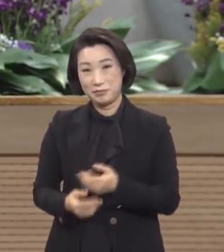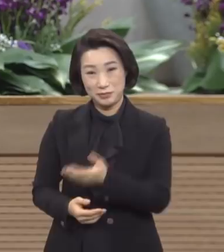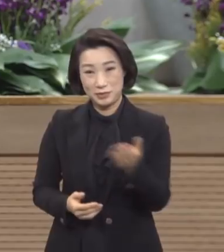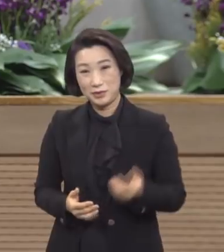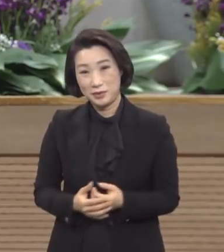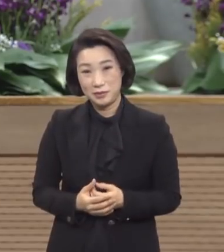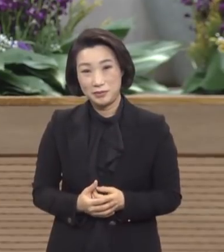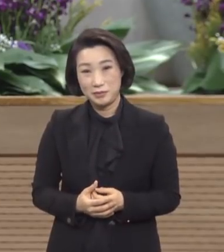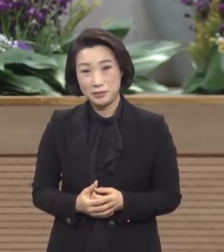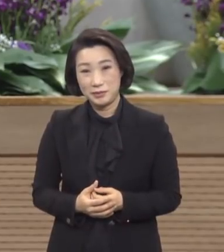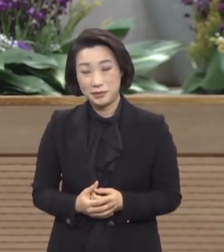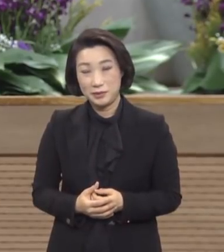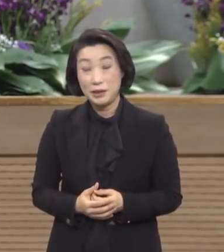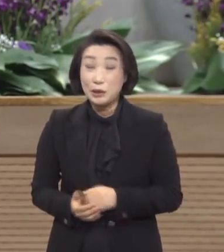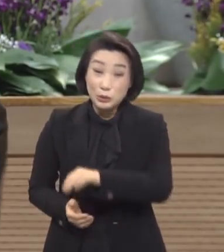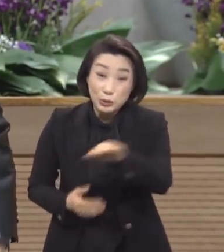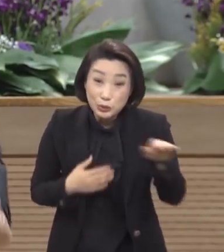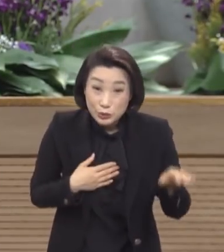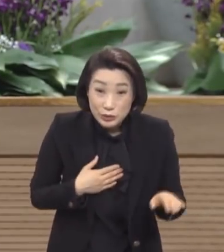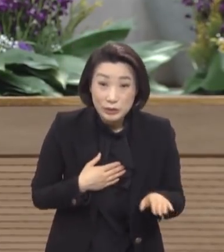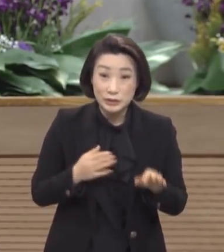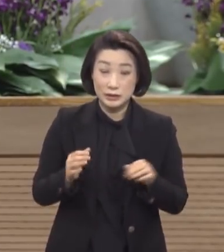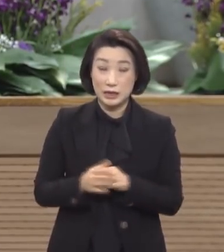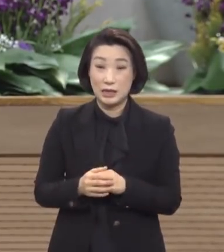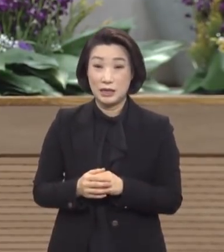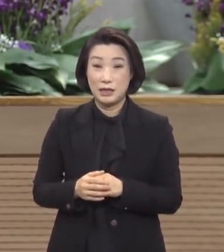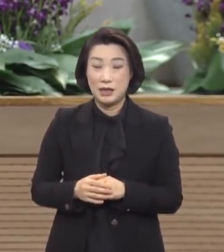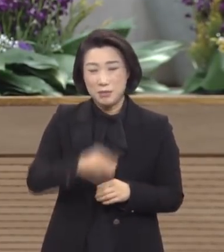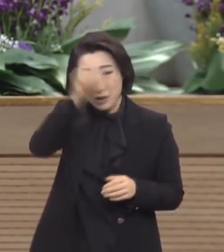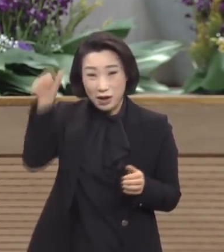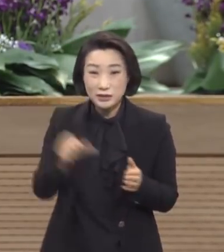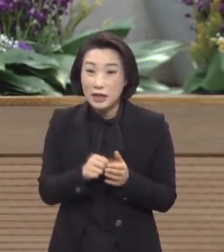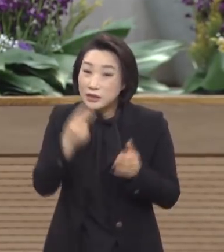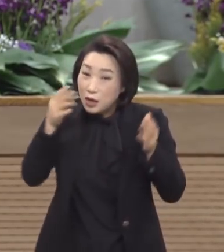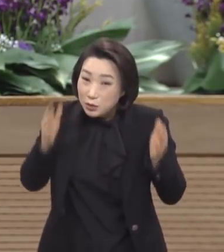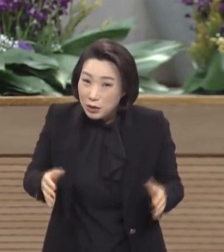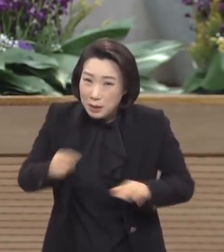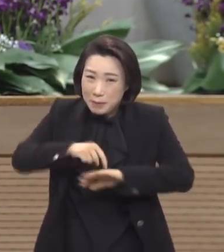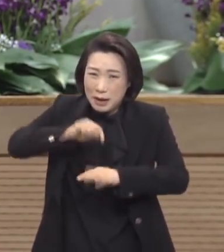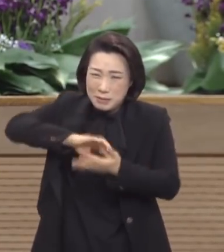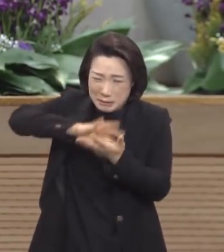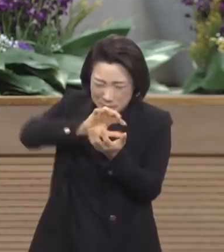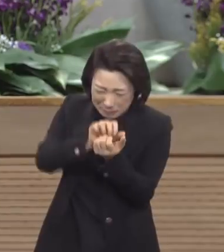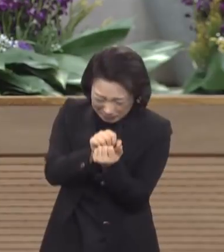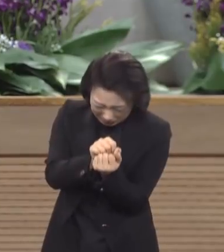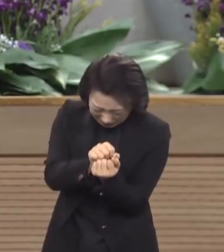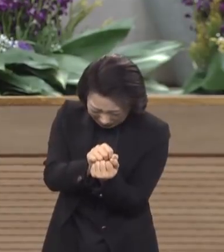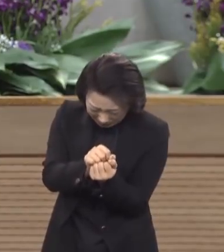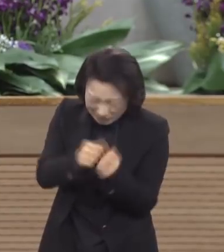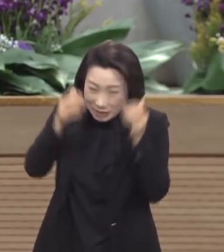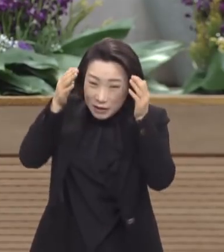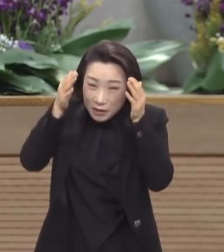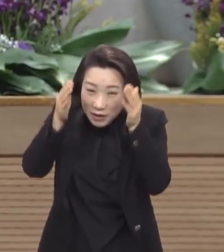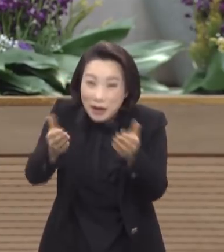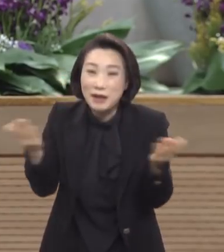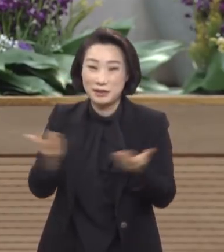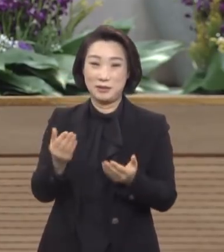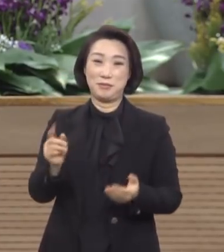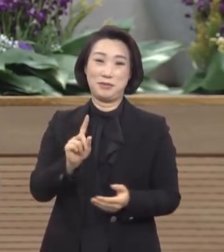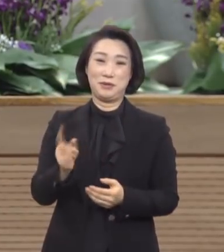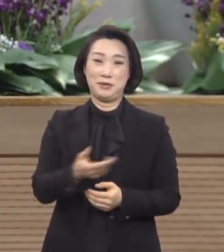응? 우리는 우리 평생의 마음을 팍 쏟아야 될 것이